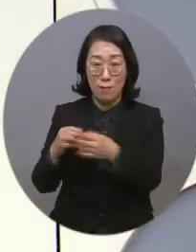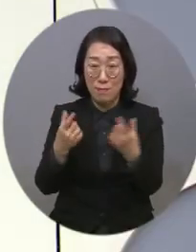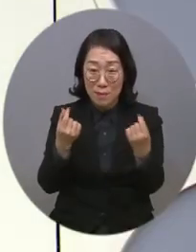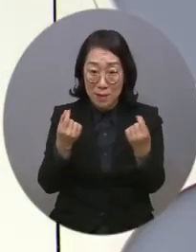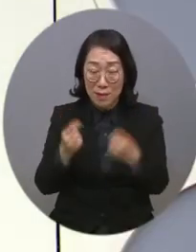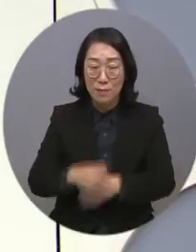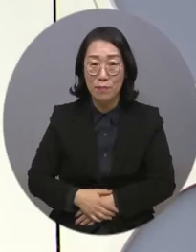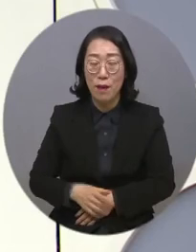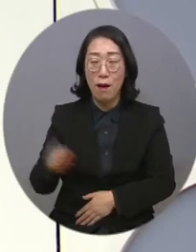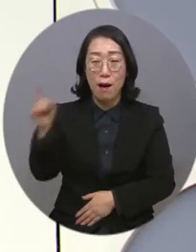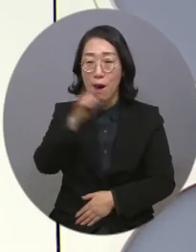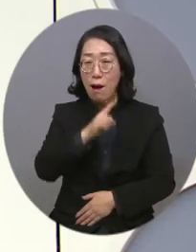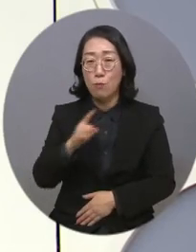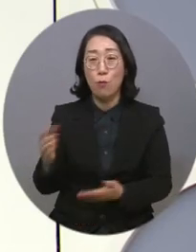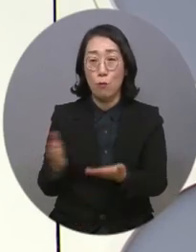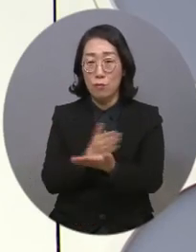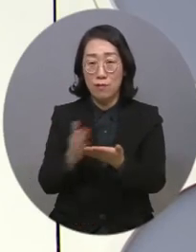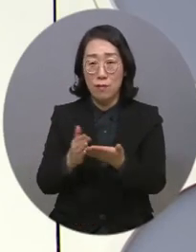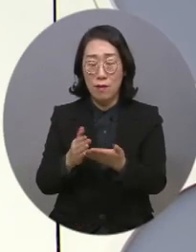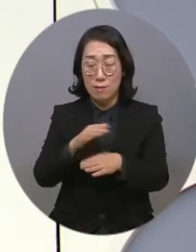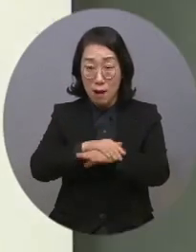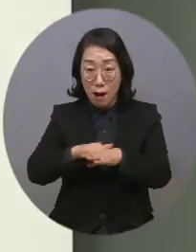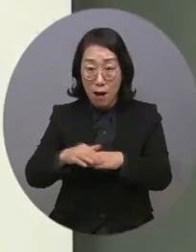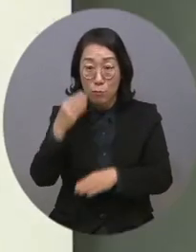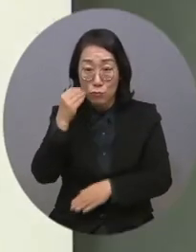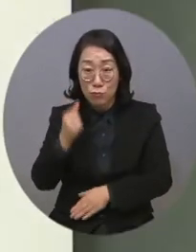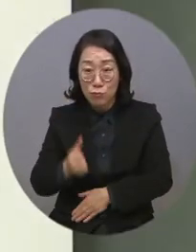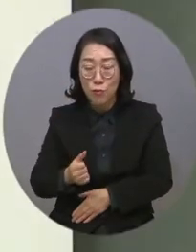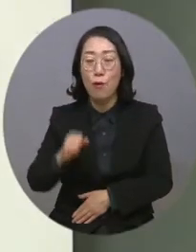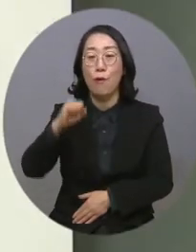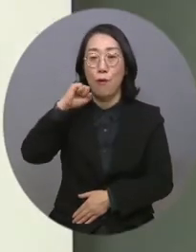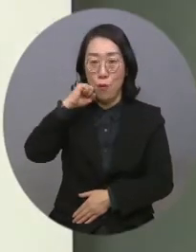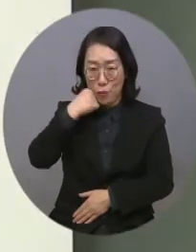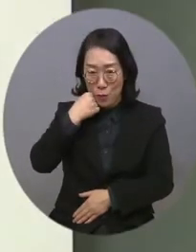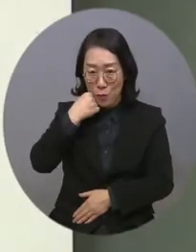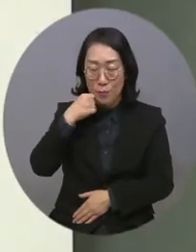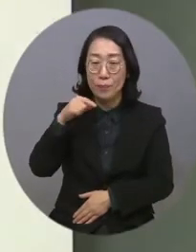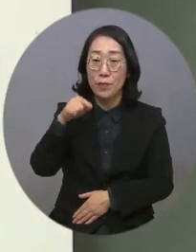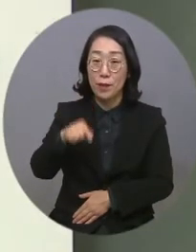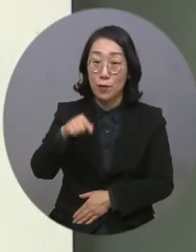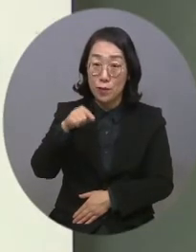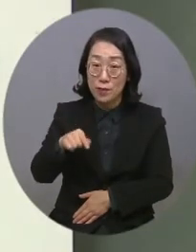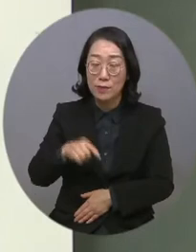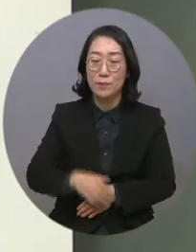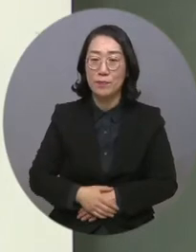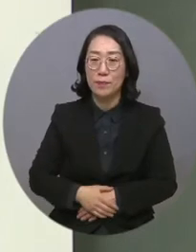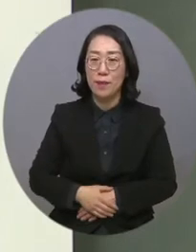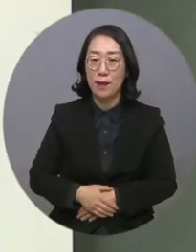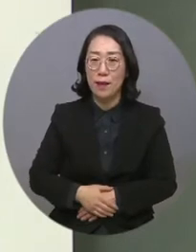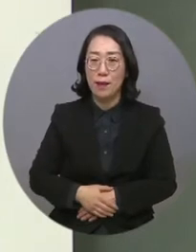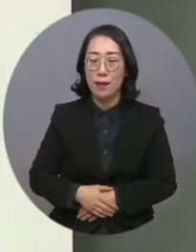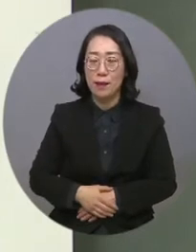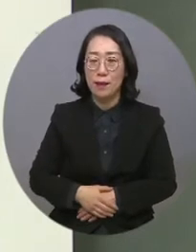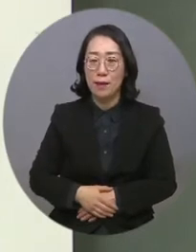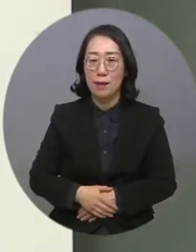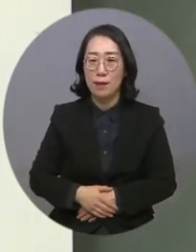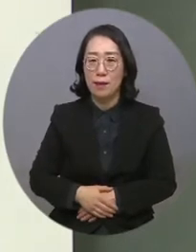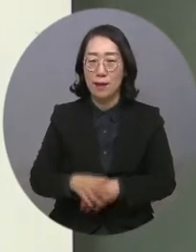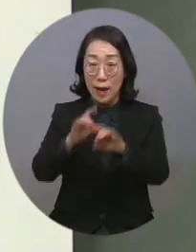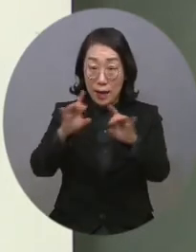예. 그냥 아무것도 모르는데 들 리가 없단 말이에요. 예, 예. 그런 것이 하나의 건 우리 국민들에게도